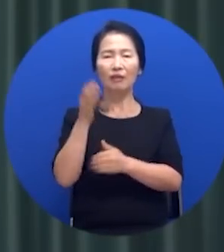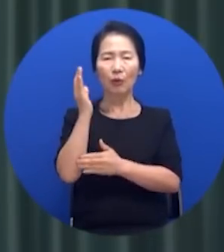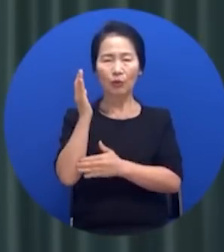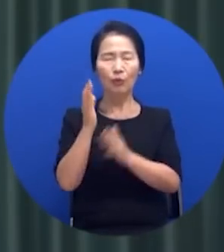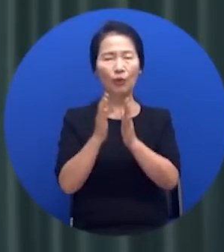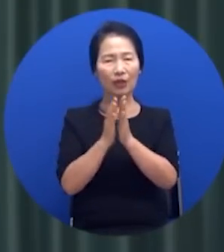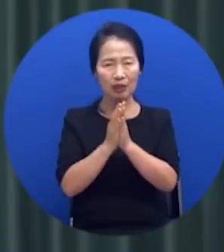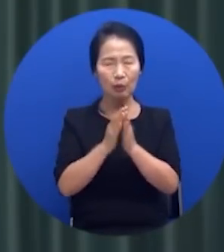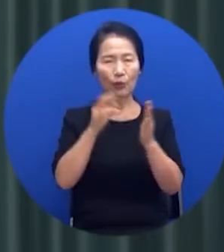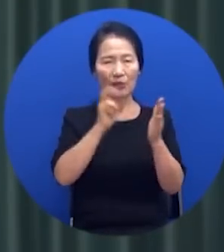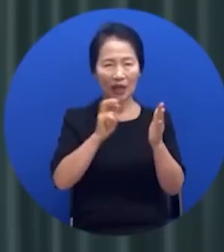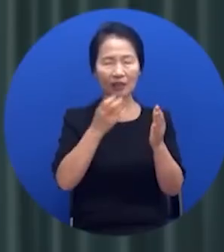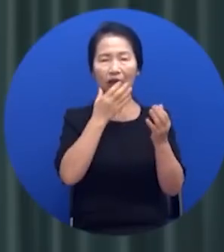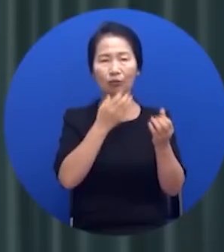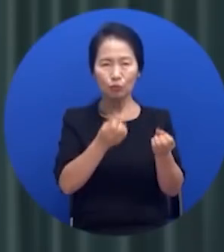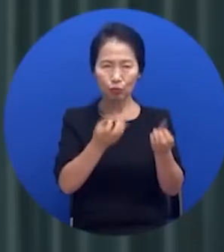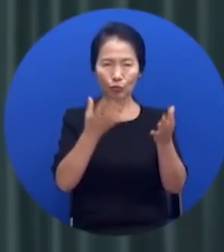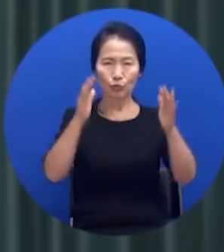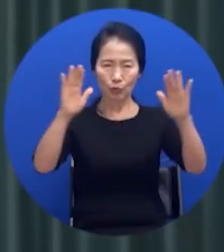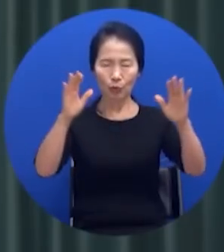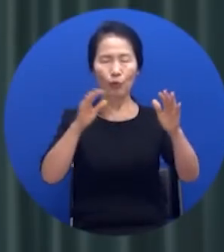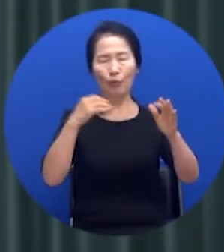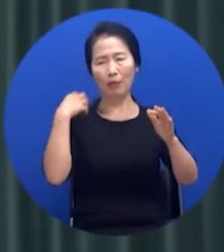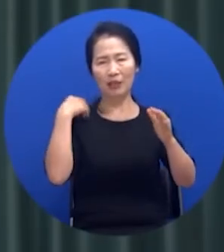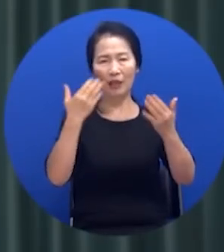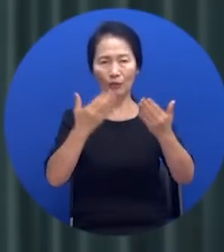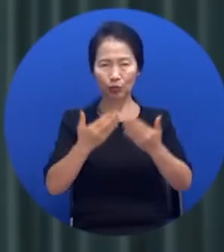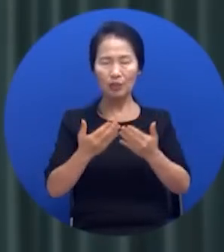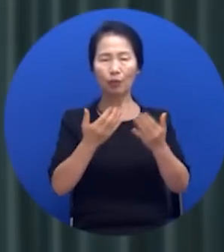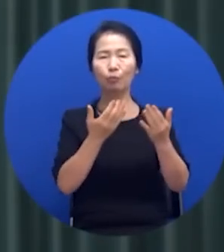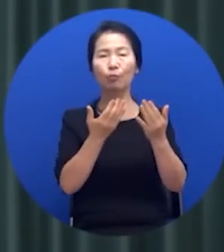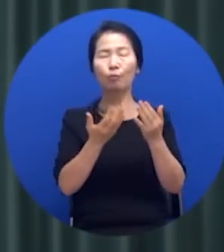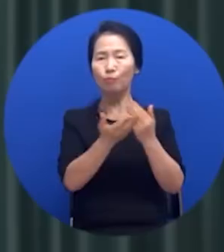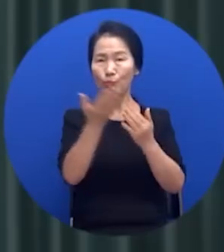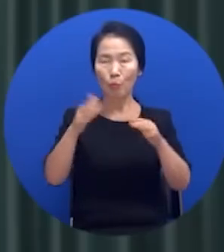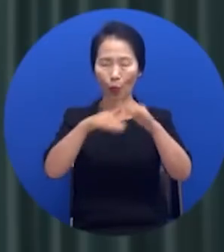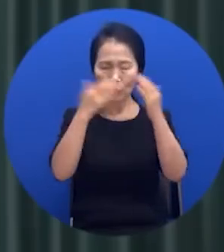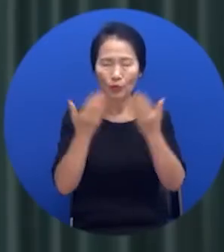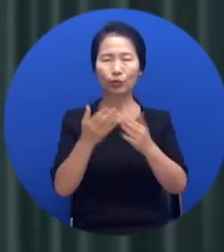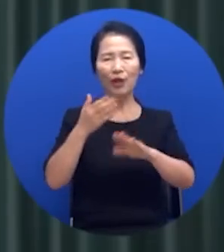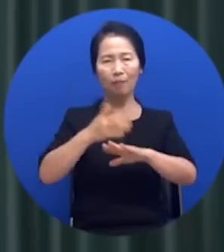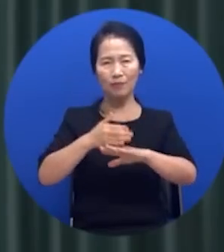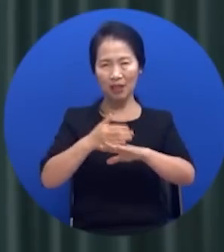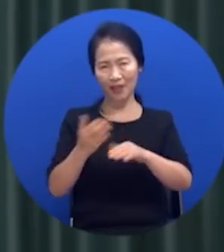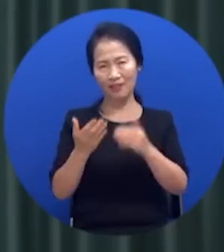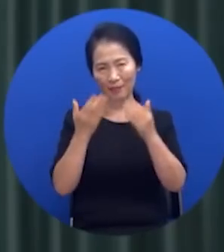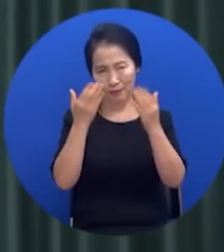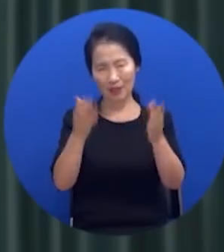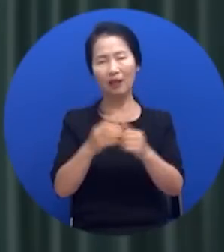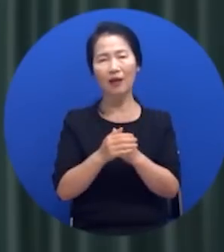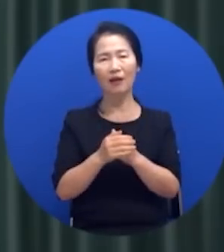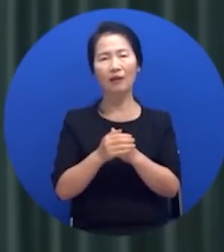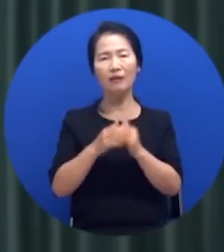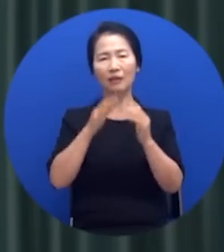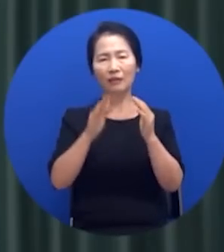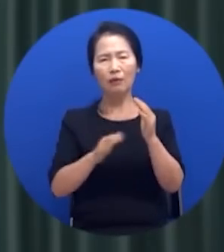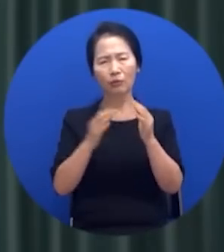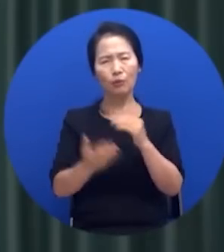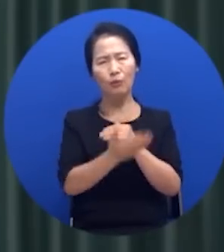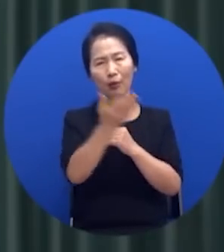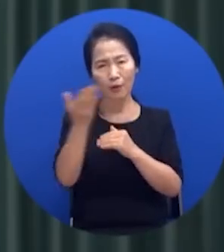기도, 찬양과 축도를 맡아주신 모든 분께 감사드립니다. 성도